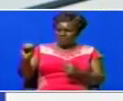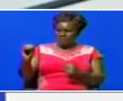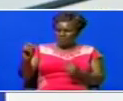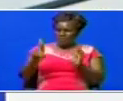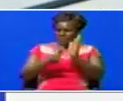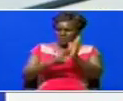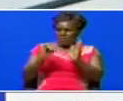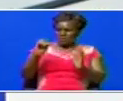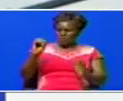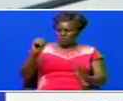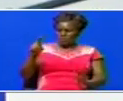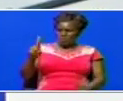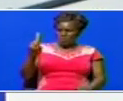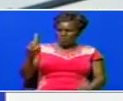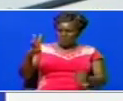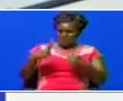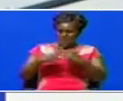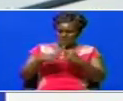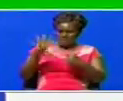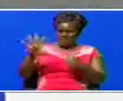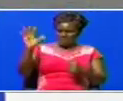representing 0.15%.